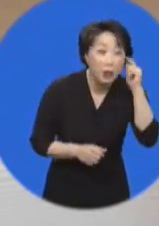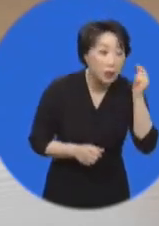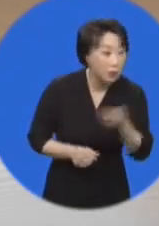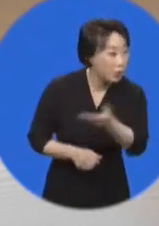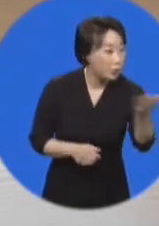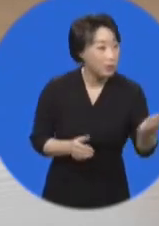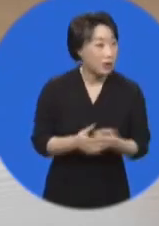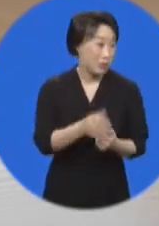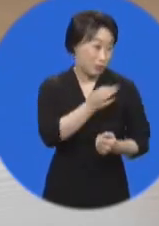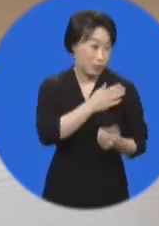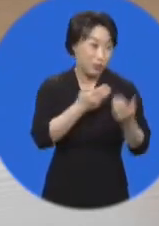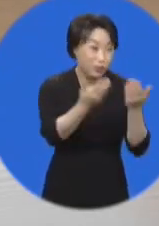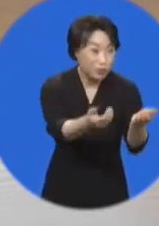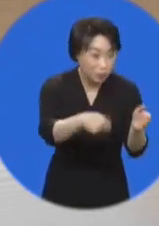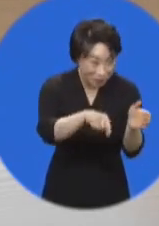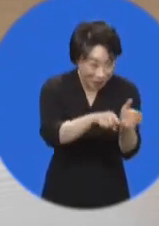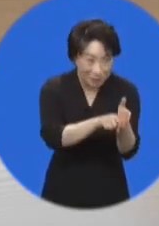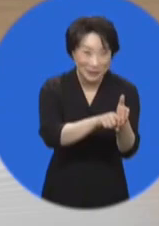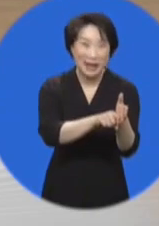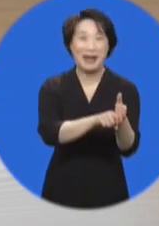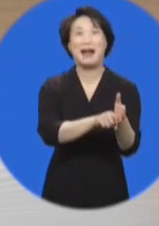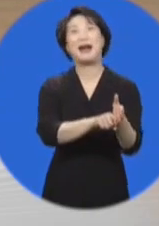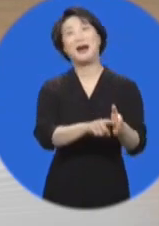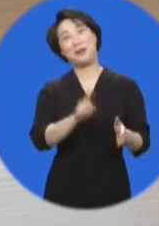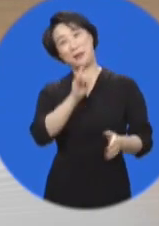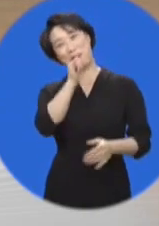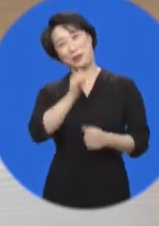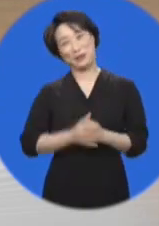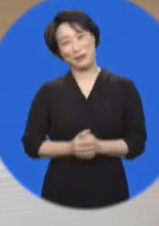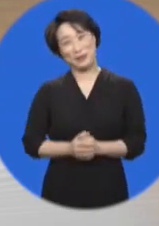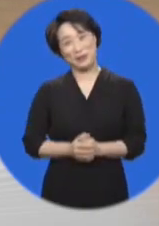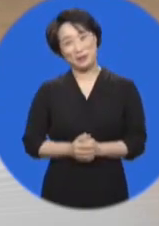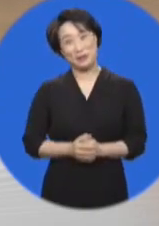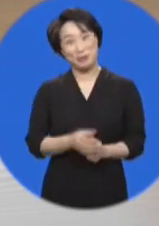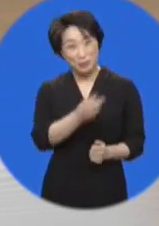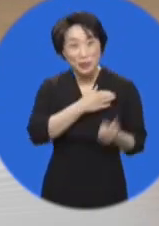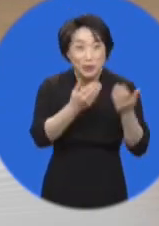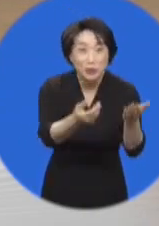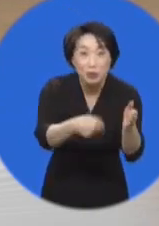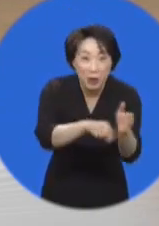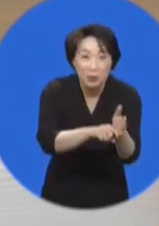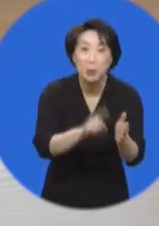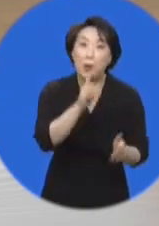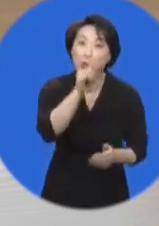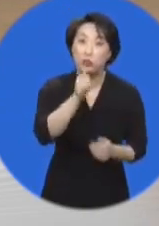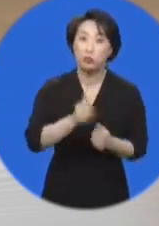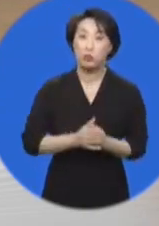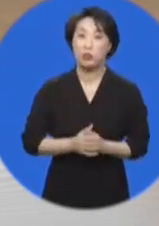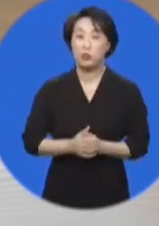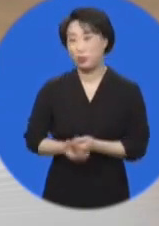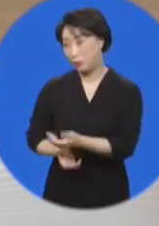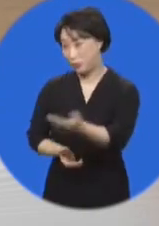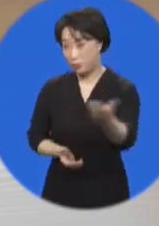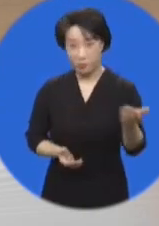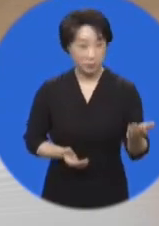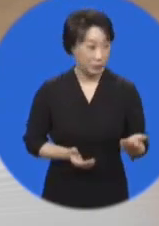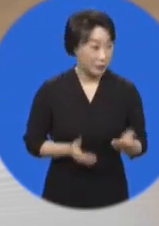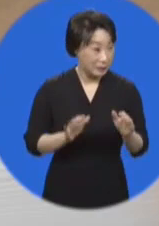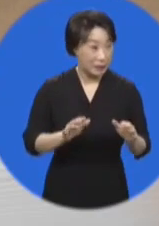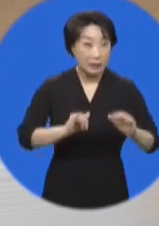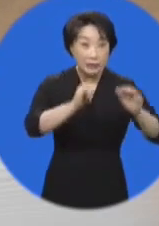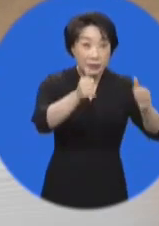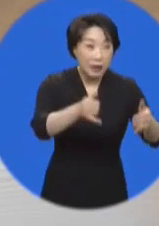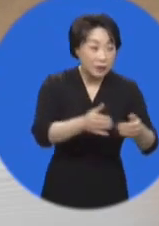너희에게 부요케 하려 하심이니라. 부요케 하려 하심이니라. 여러분